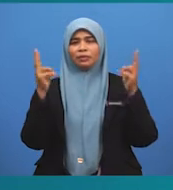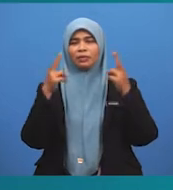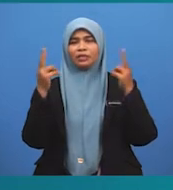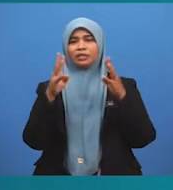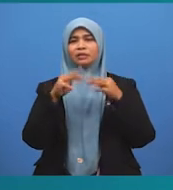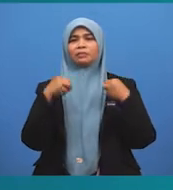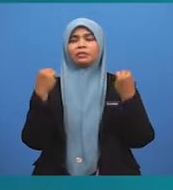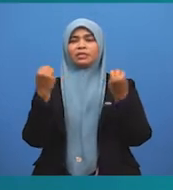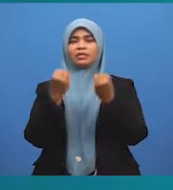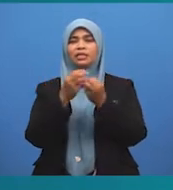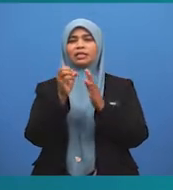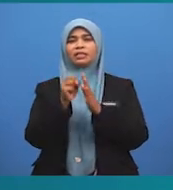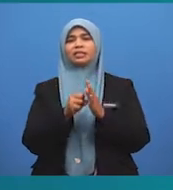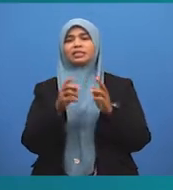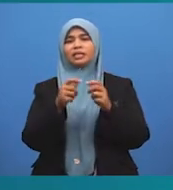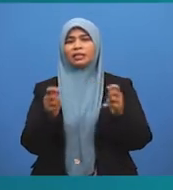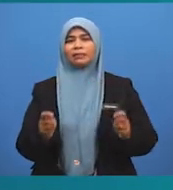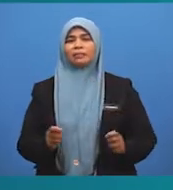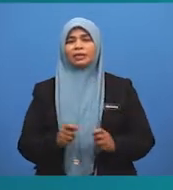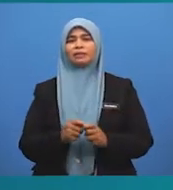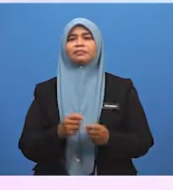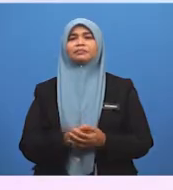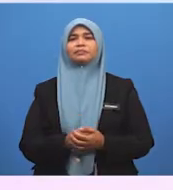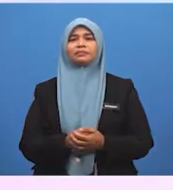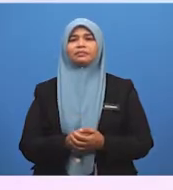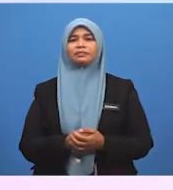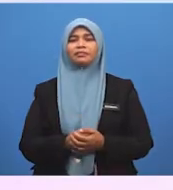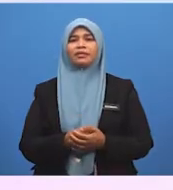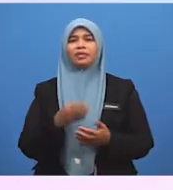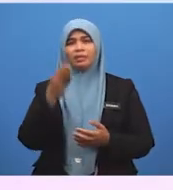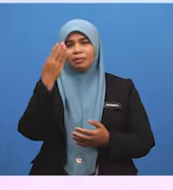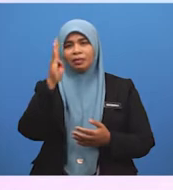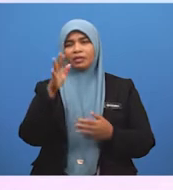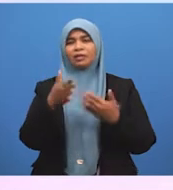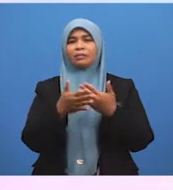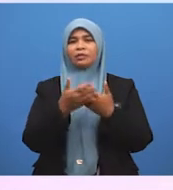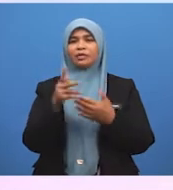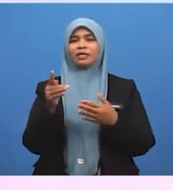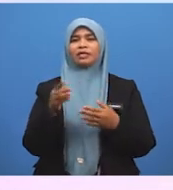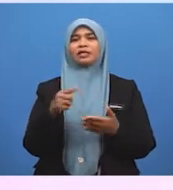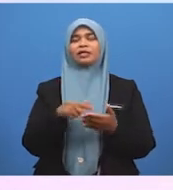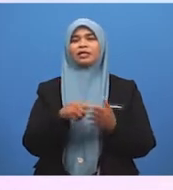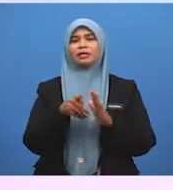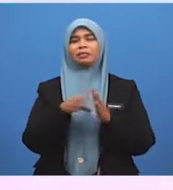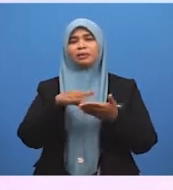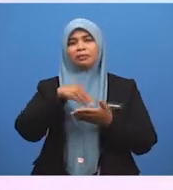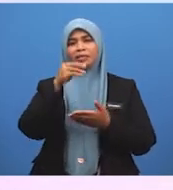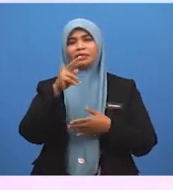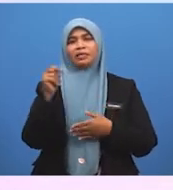dan upacara masyarakat setempat. Bagi memudahkan lagi